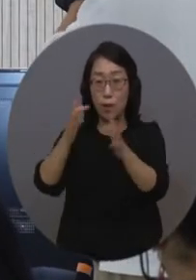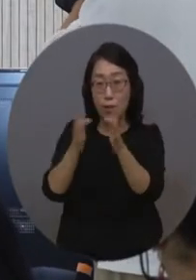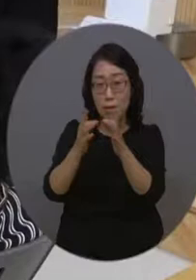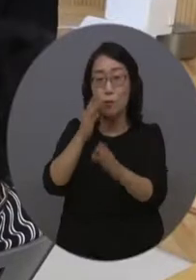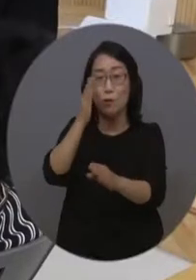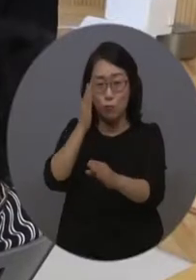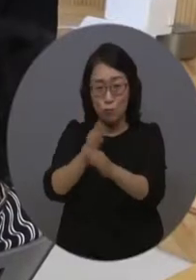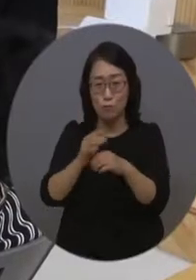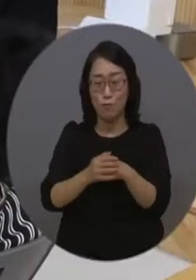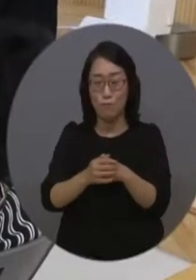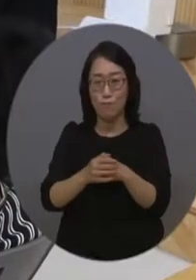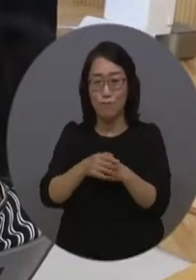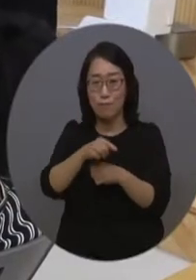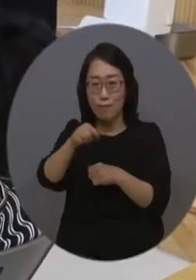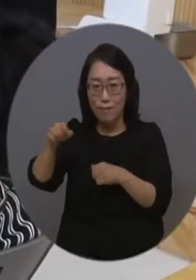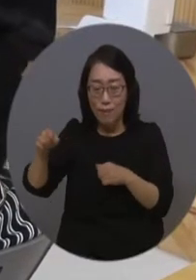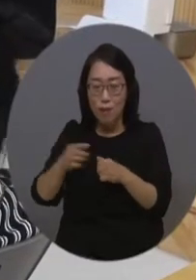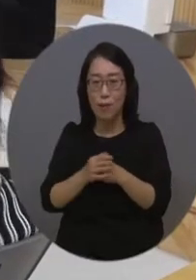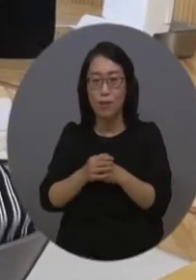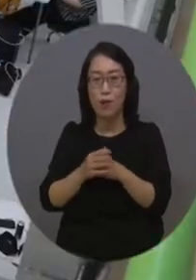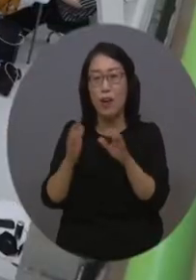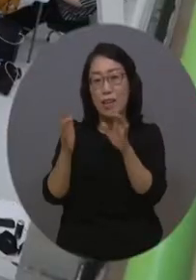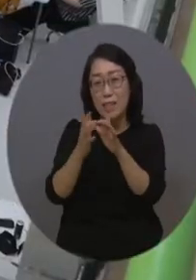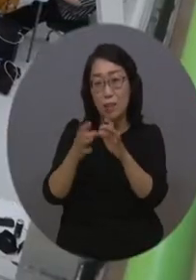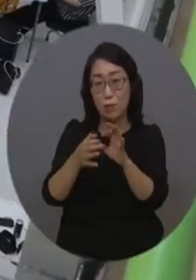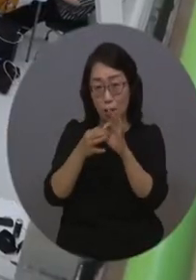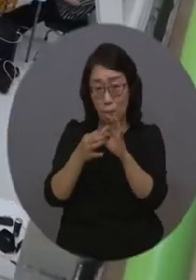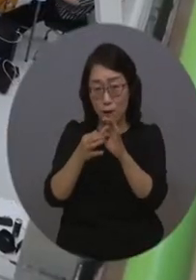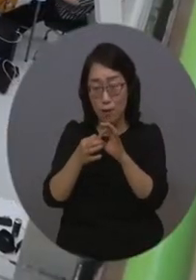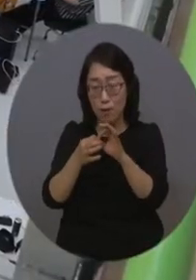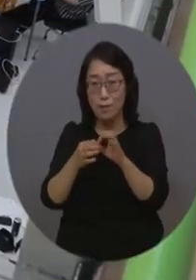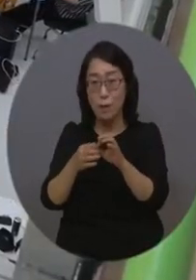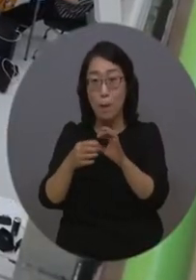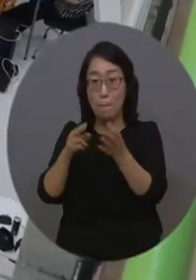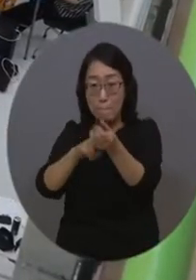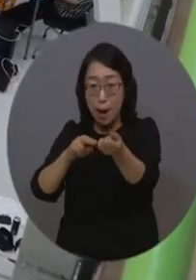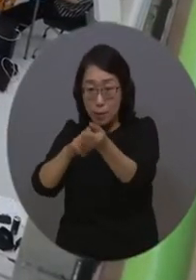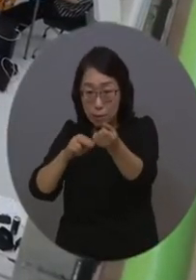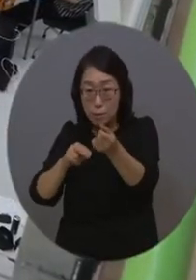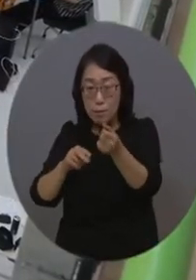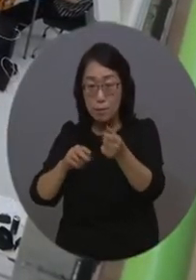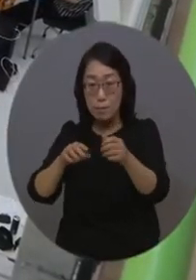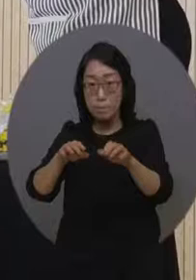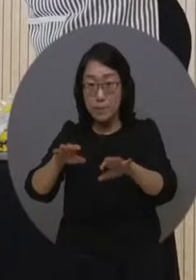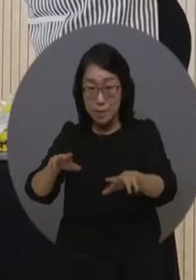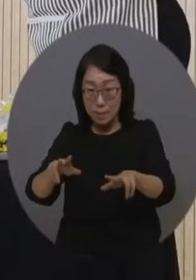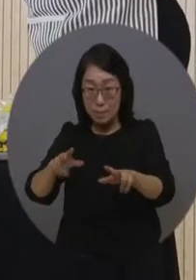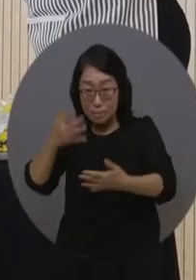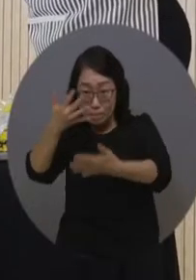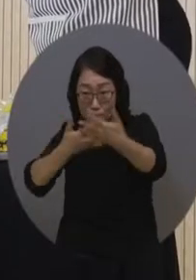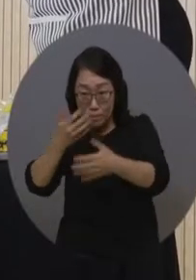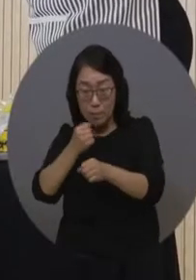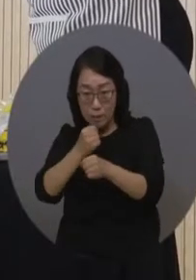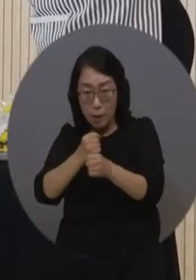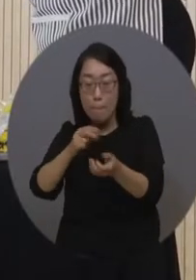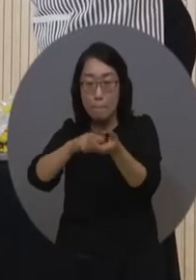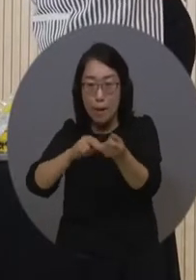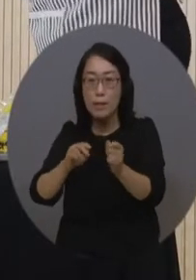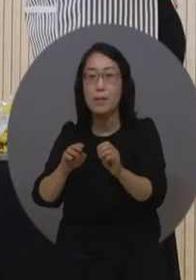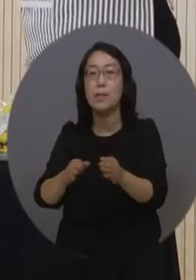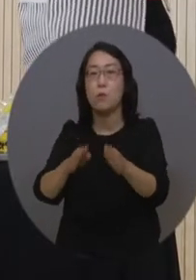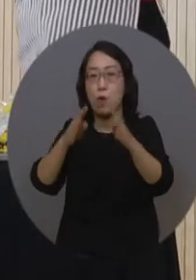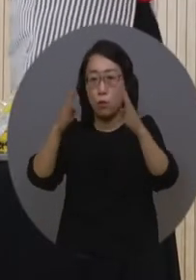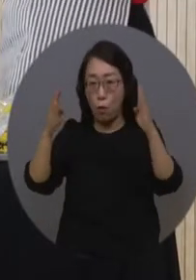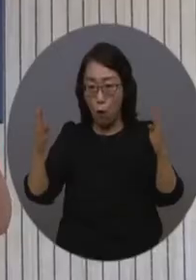현장. 이커머스 대세 플랫폼으로 자리 잡은 라이브 커머스 판매 시장 진입과 판로 개척 기회를 제공하기